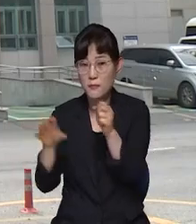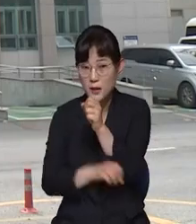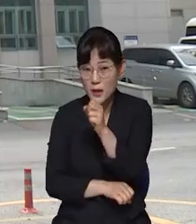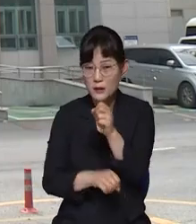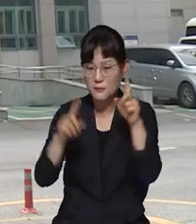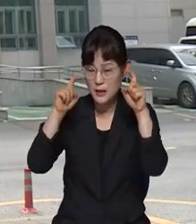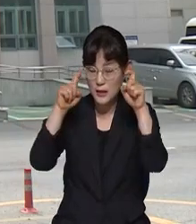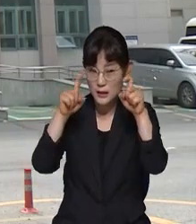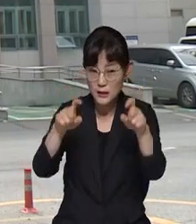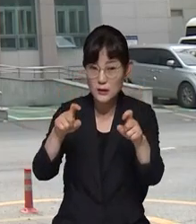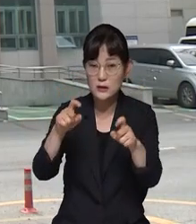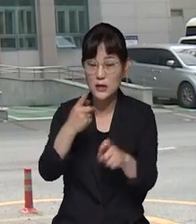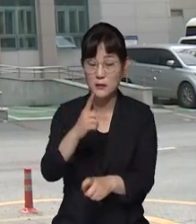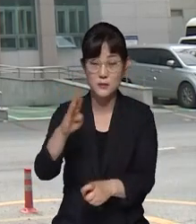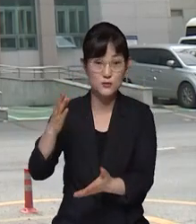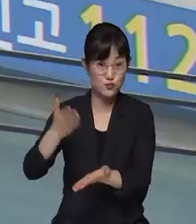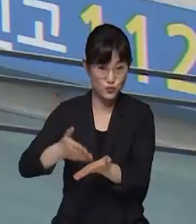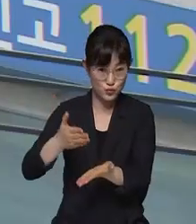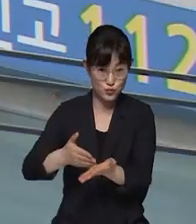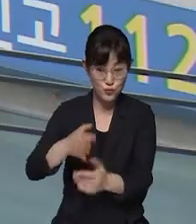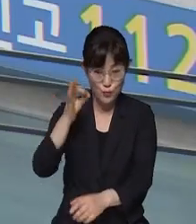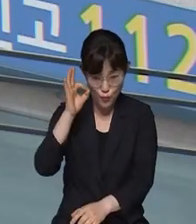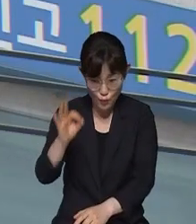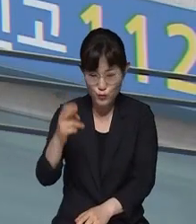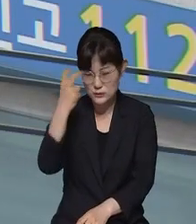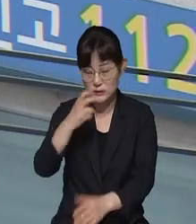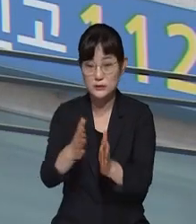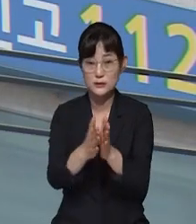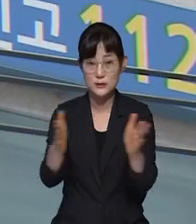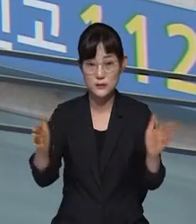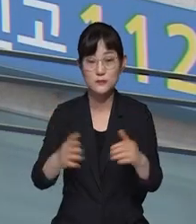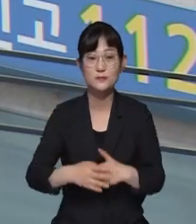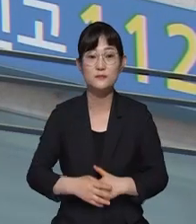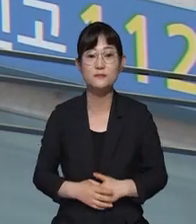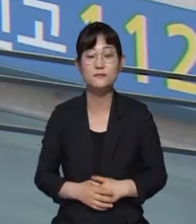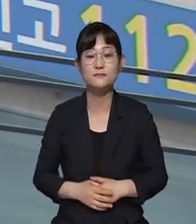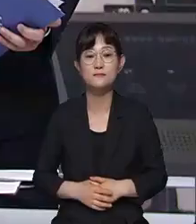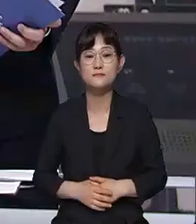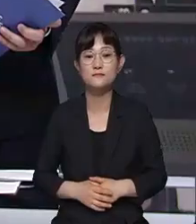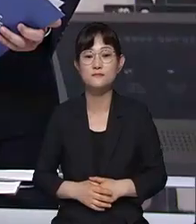빼돌려졌다는 KBC 보도가 나가자 수사에 착수했습니다.